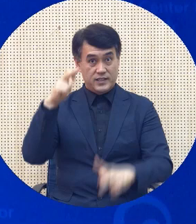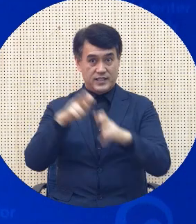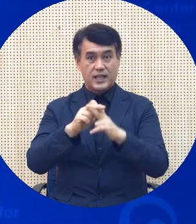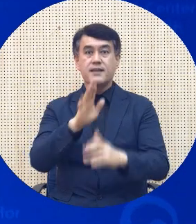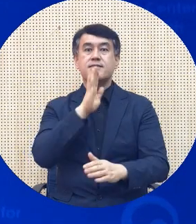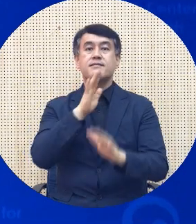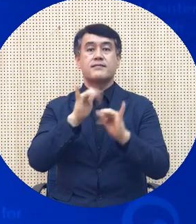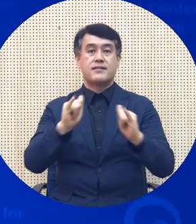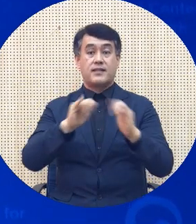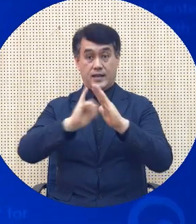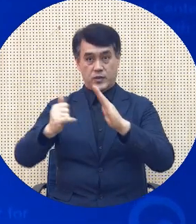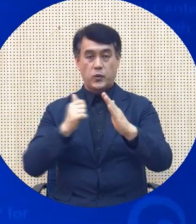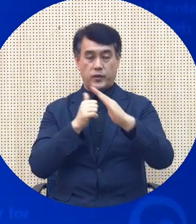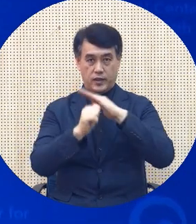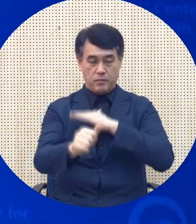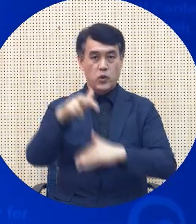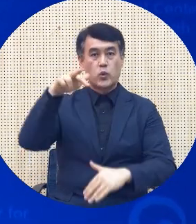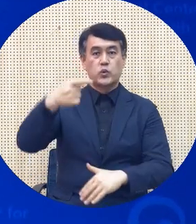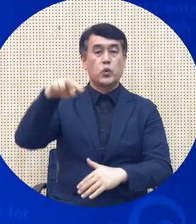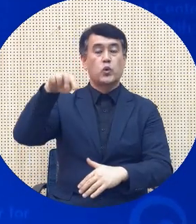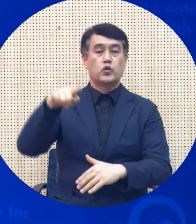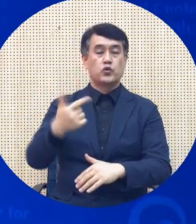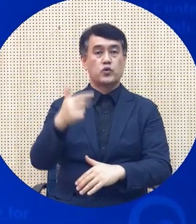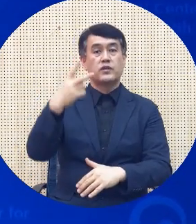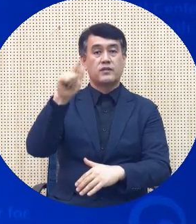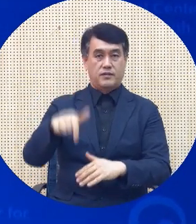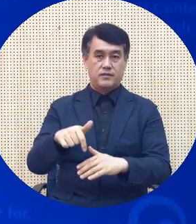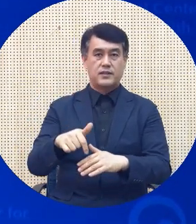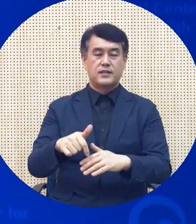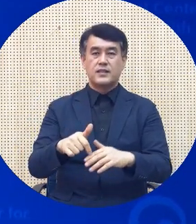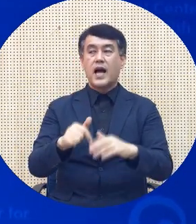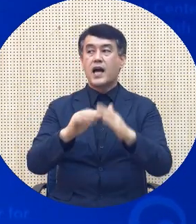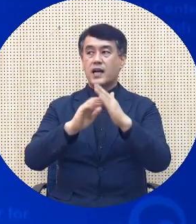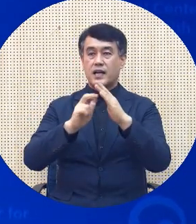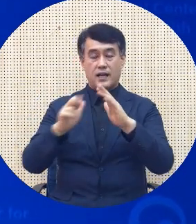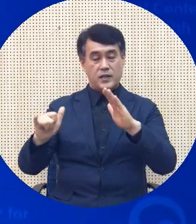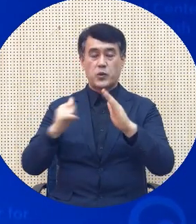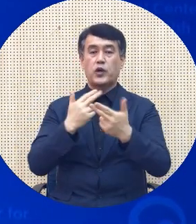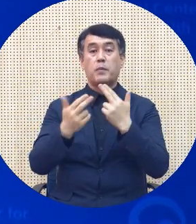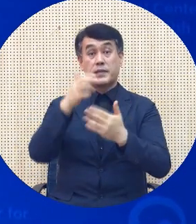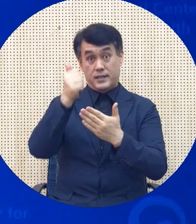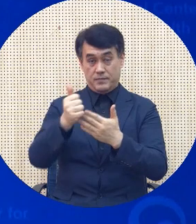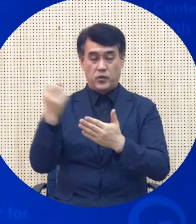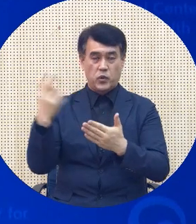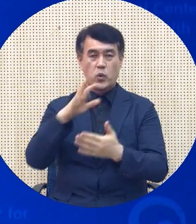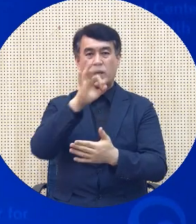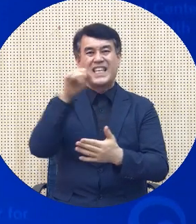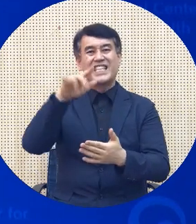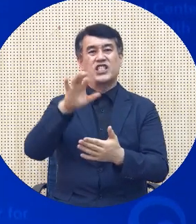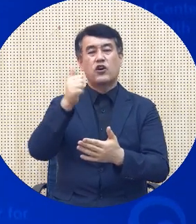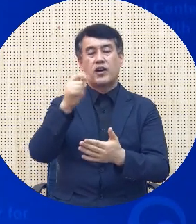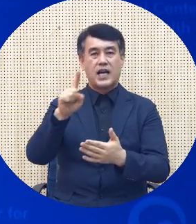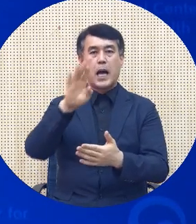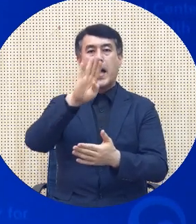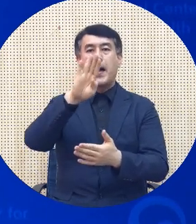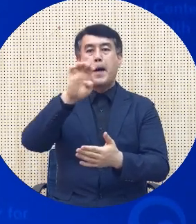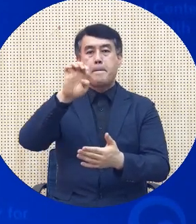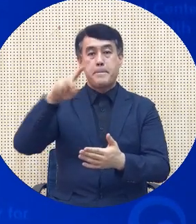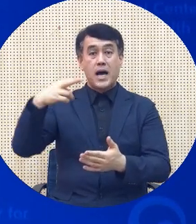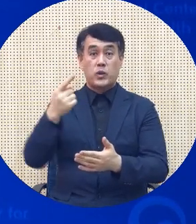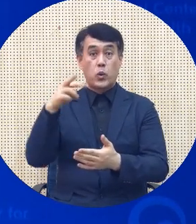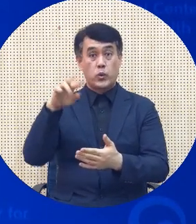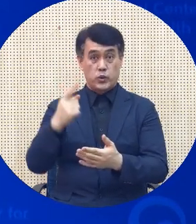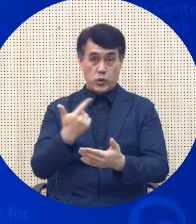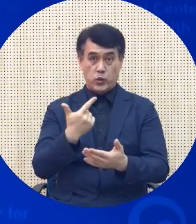당사자 가족을 대표해 조순득 전 대한정신장애인 가족협회장님과 이정아 파도손 대표님 환영